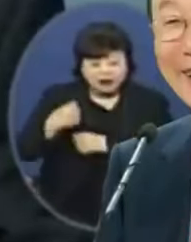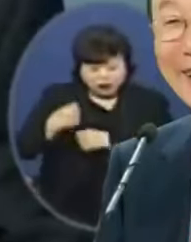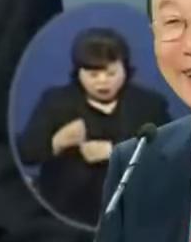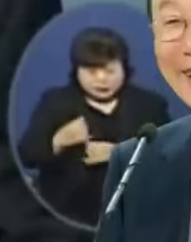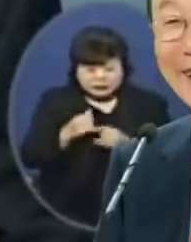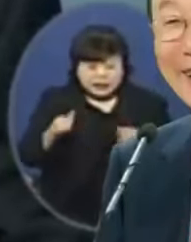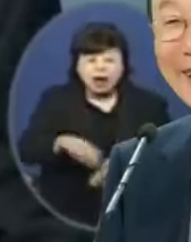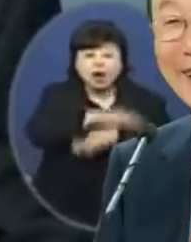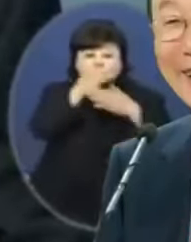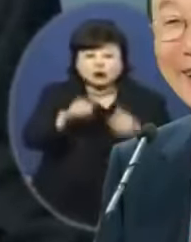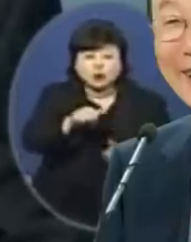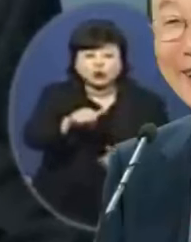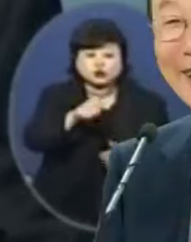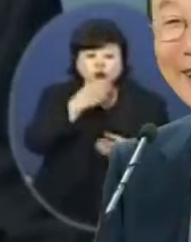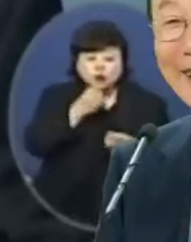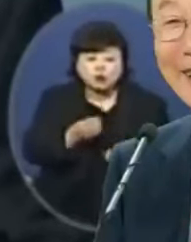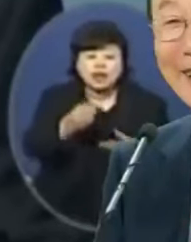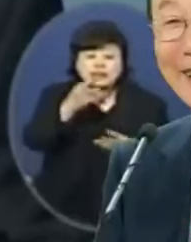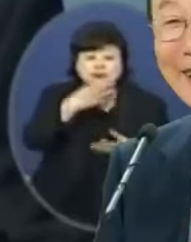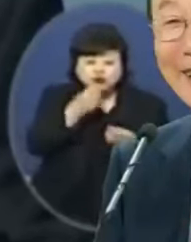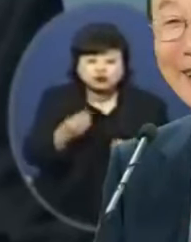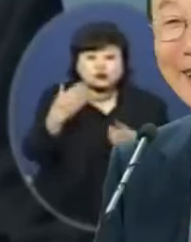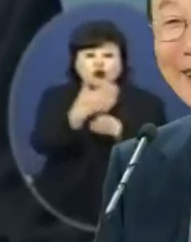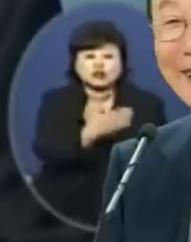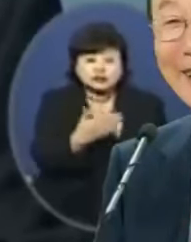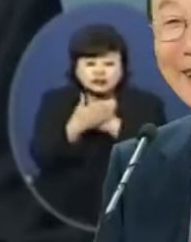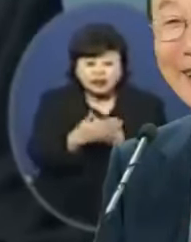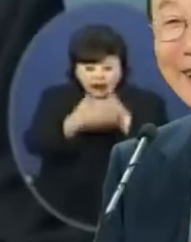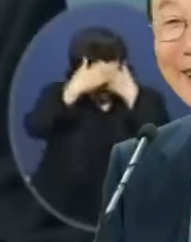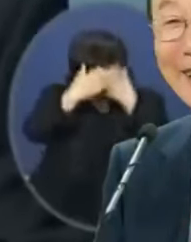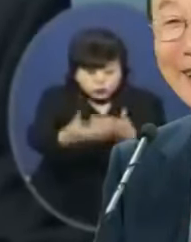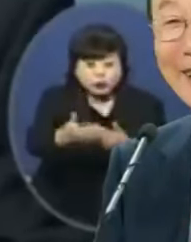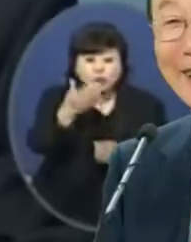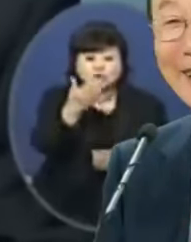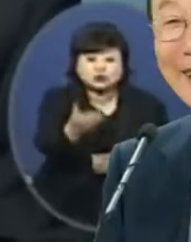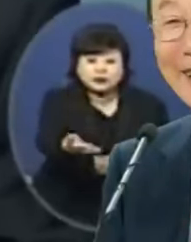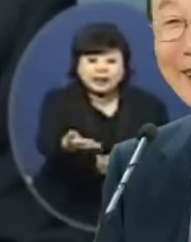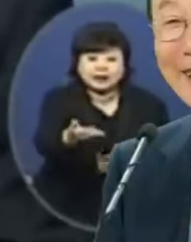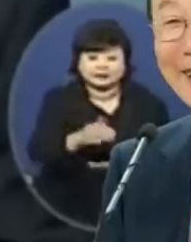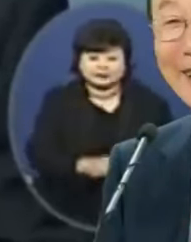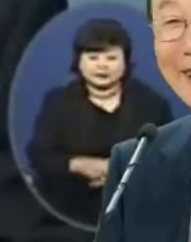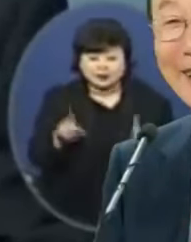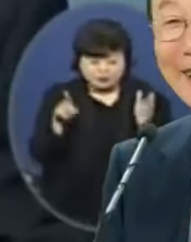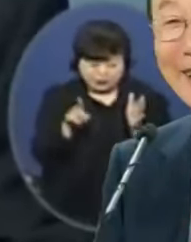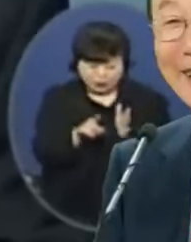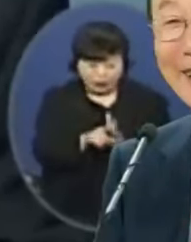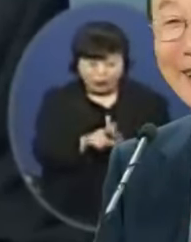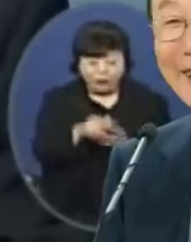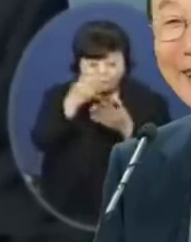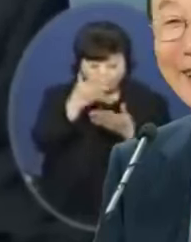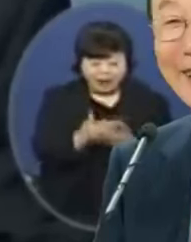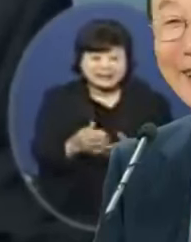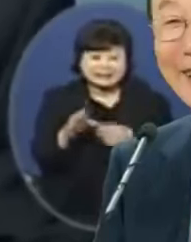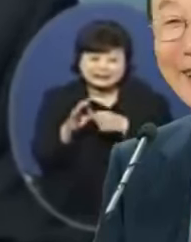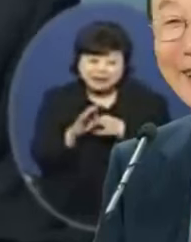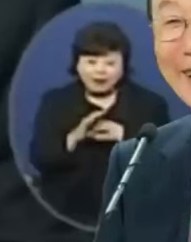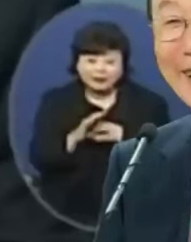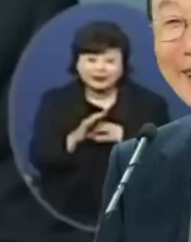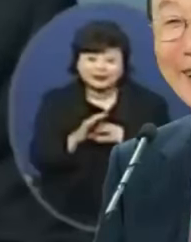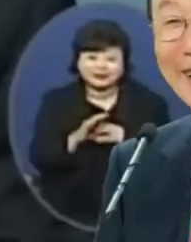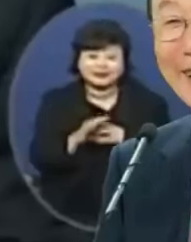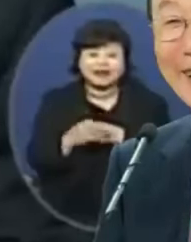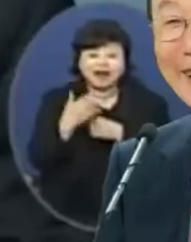자마다 오중보험과 삼중축복의 은혜를 값없이 주시는 것입니다. 우리가 믿고 받아들이면